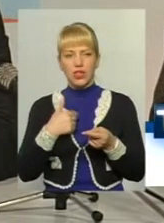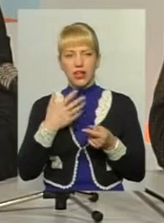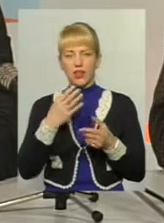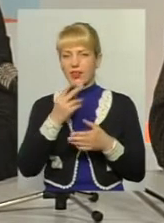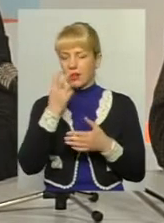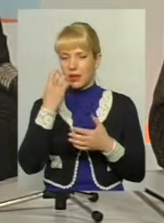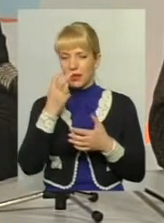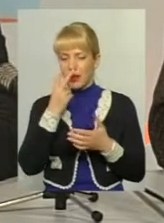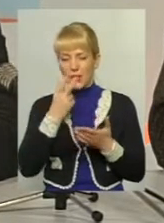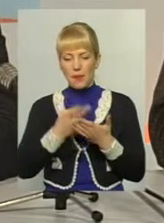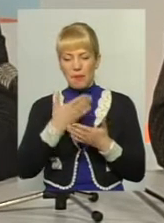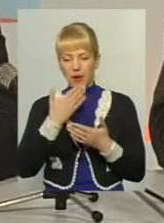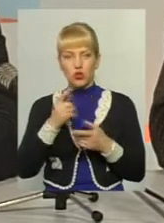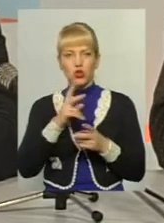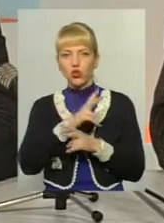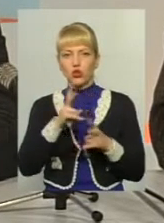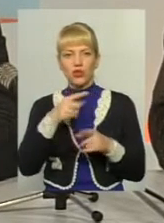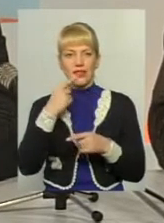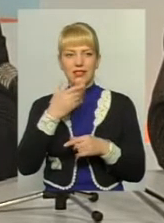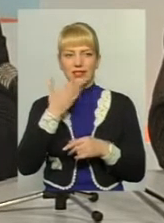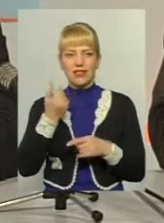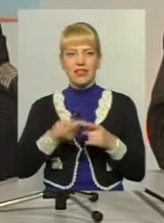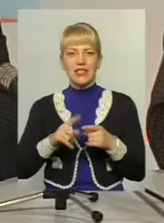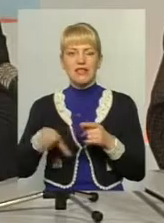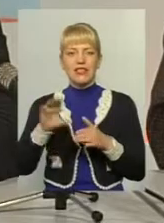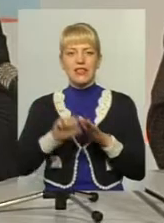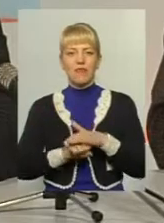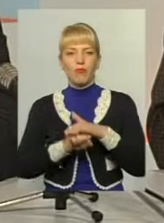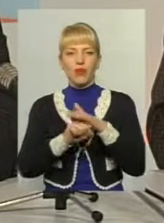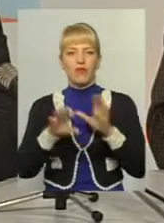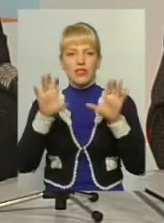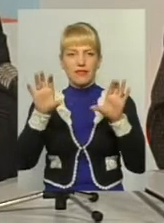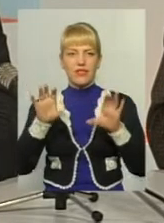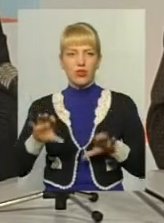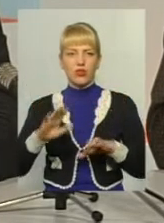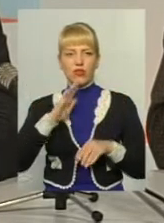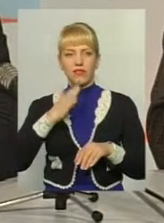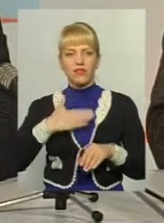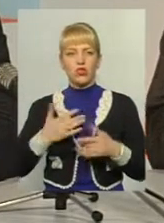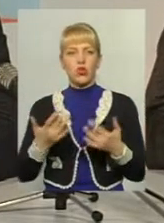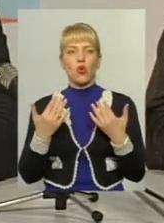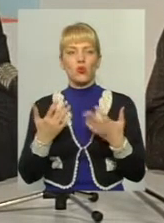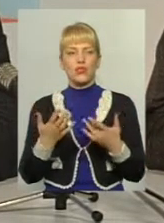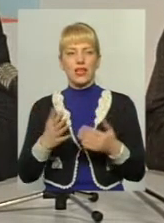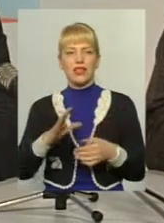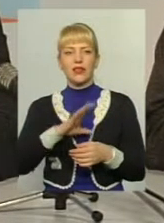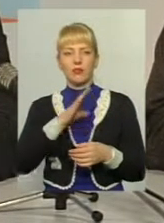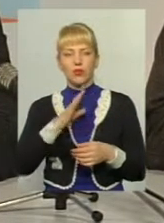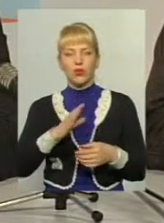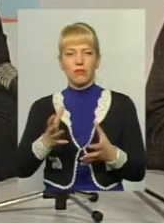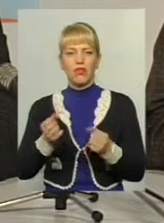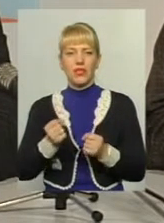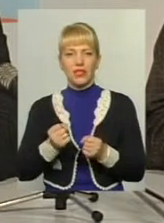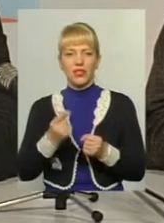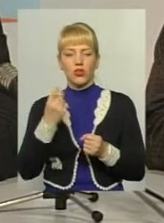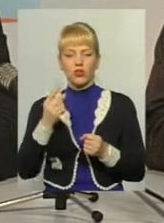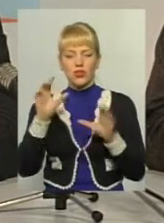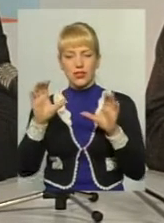ще конкурси по призначенню тих же управителів? Чому до сих пір ЖЕКи не реформовані в управляючі